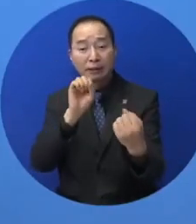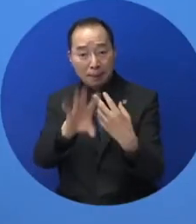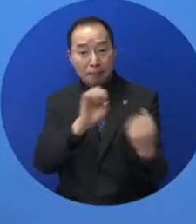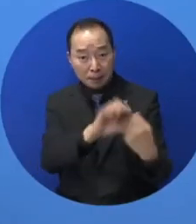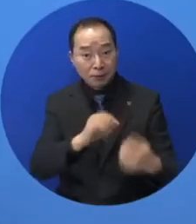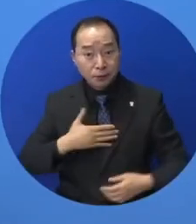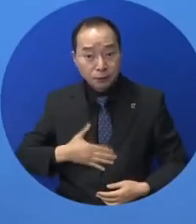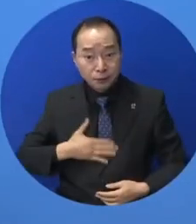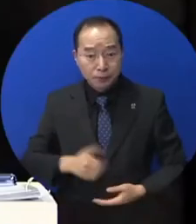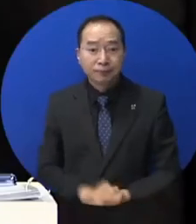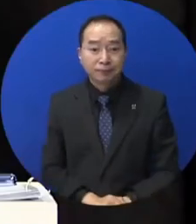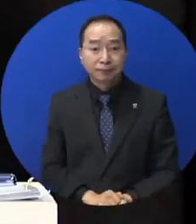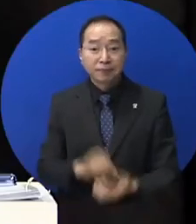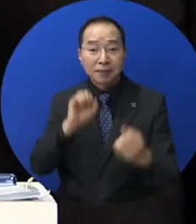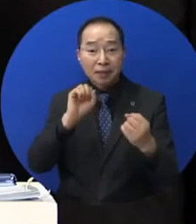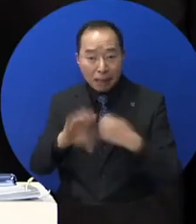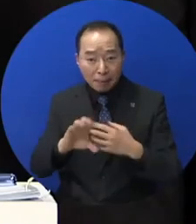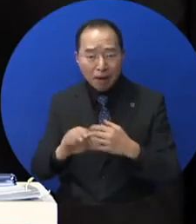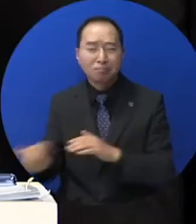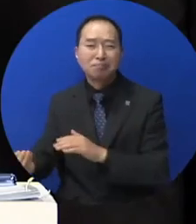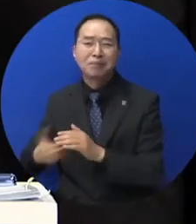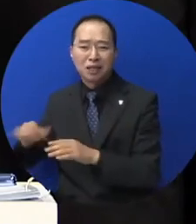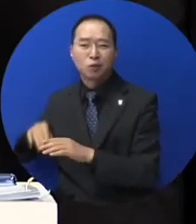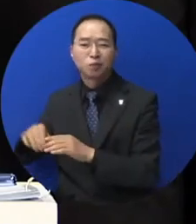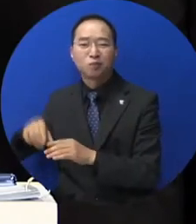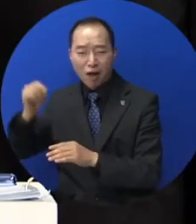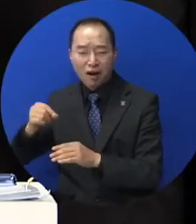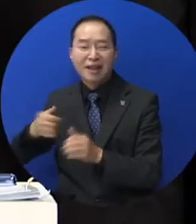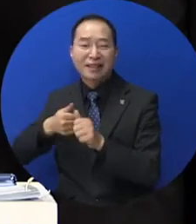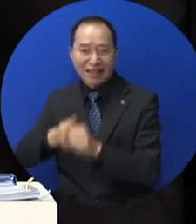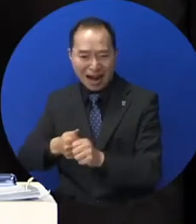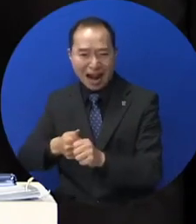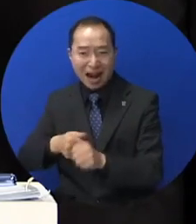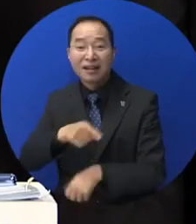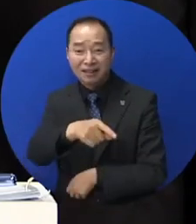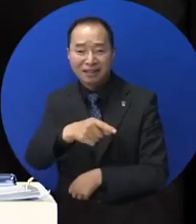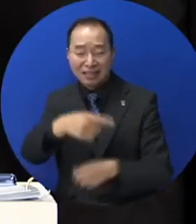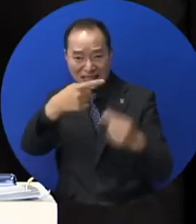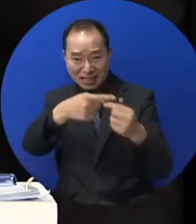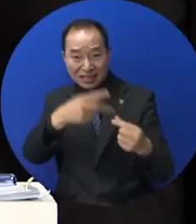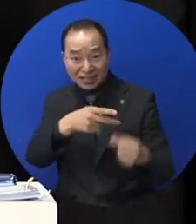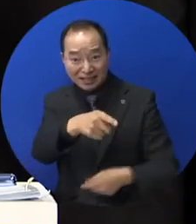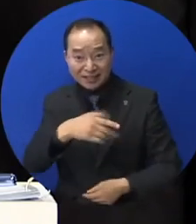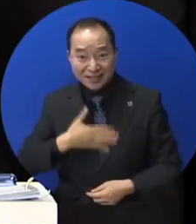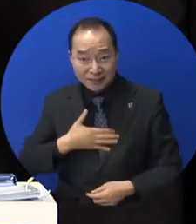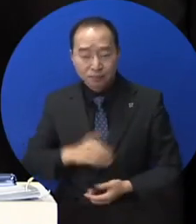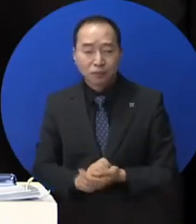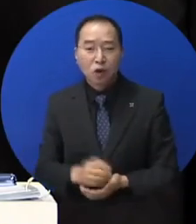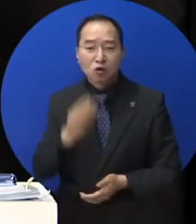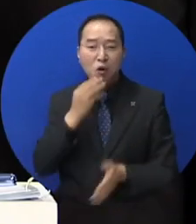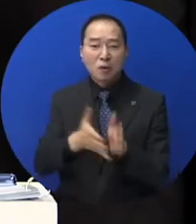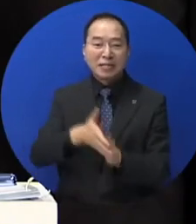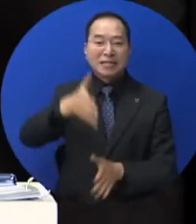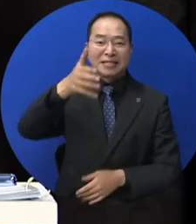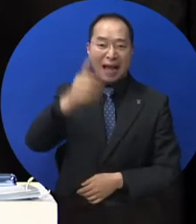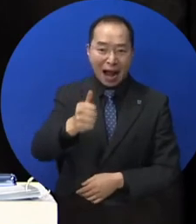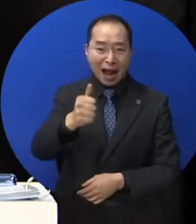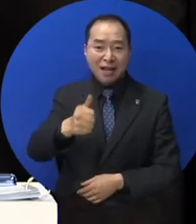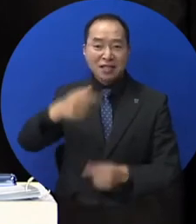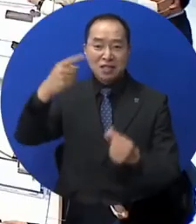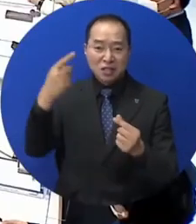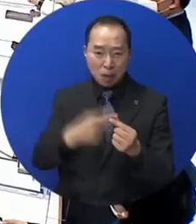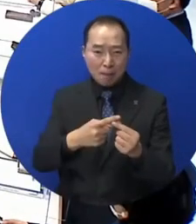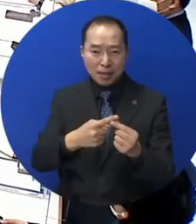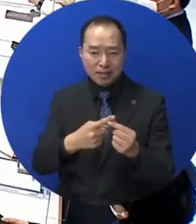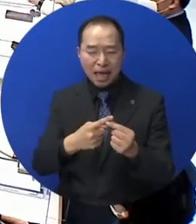해주시기 바라겠습니다. 답변 순서는 사전에 추첨을 통해 순서를 정했다는 말씀 다시 한번 전해드리겠습니다. 자, 서울시장 후보자 첫